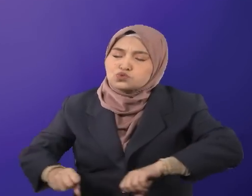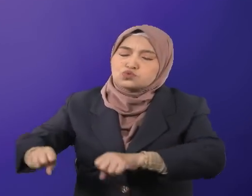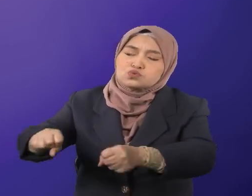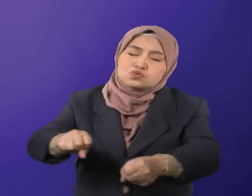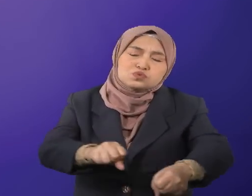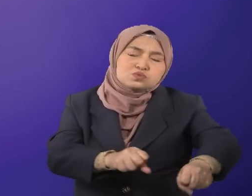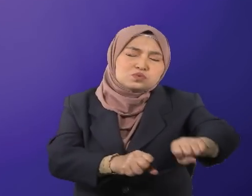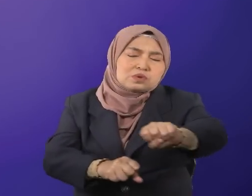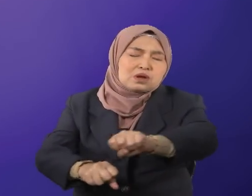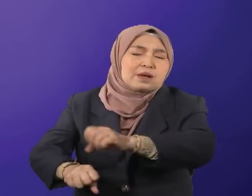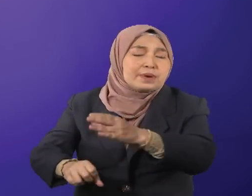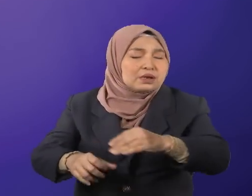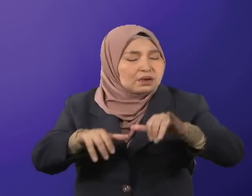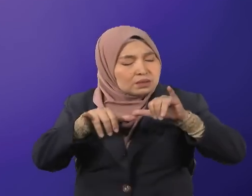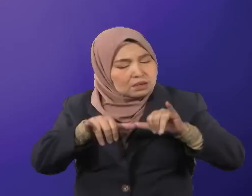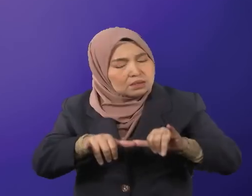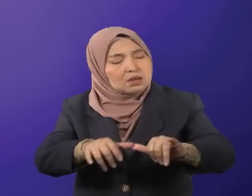هل أنهار